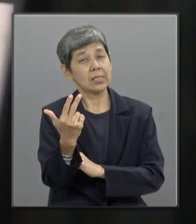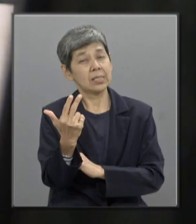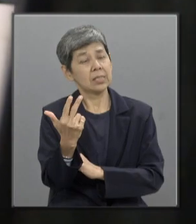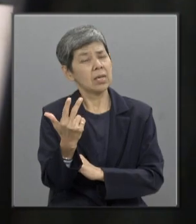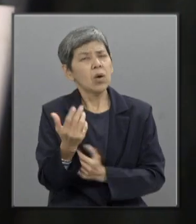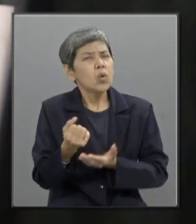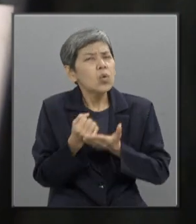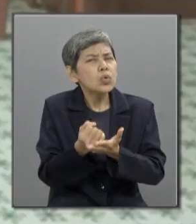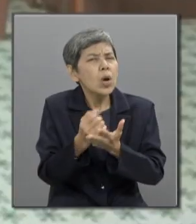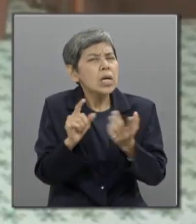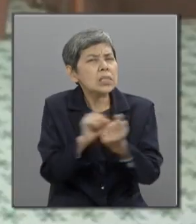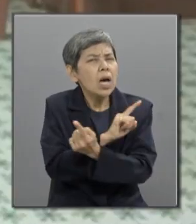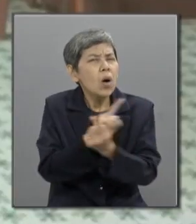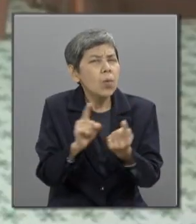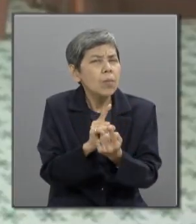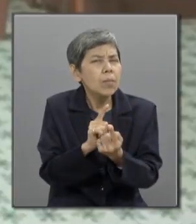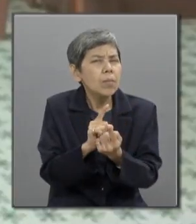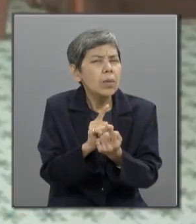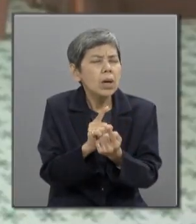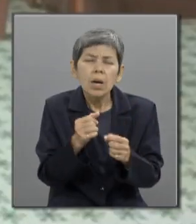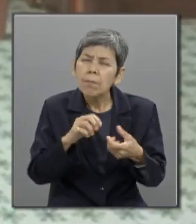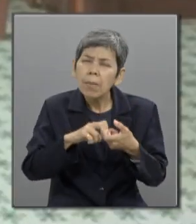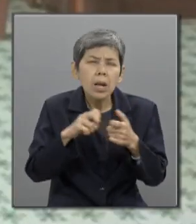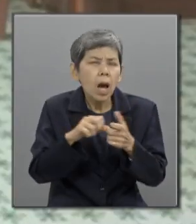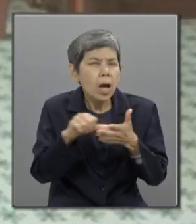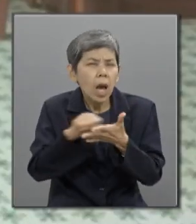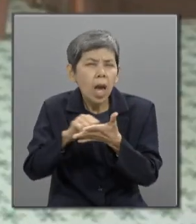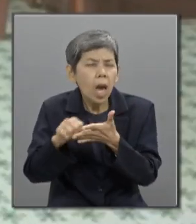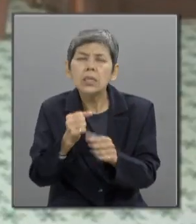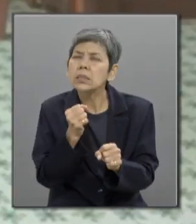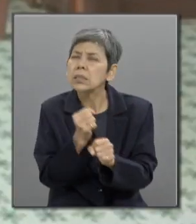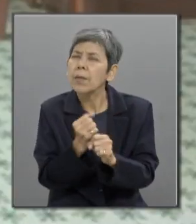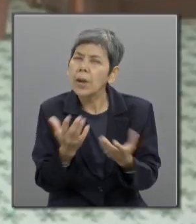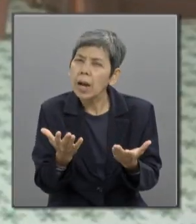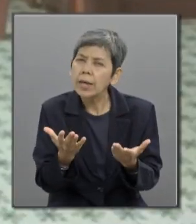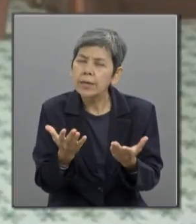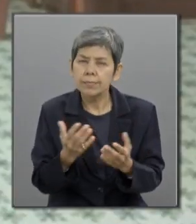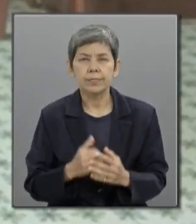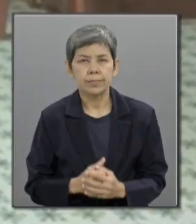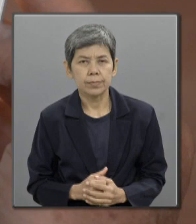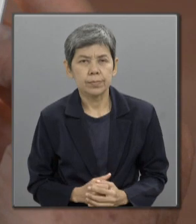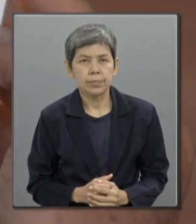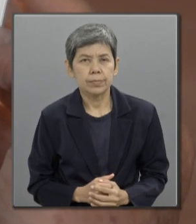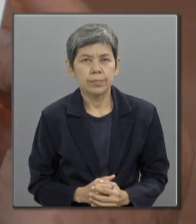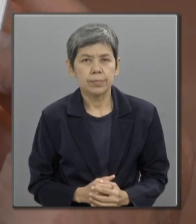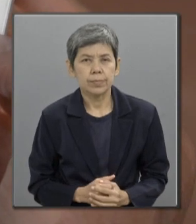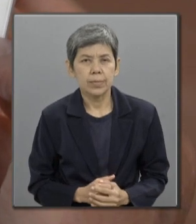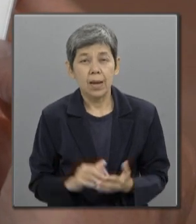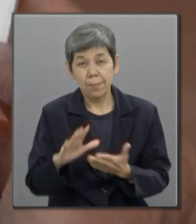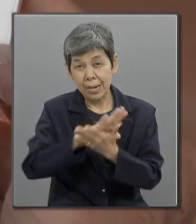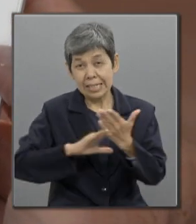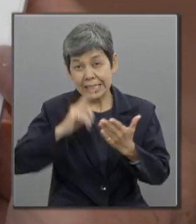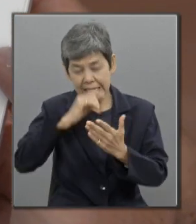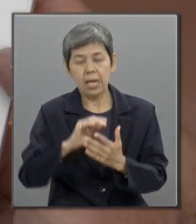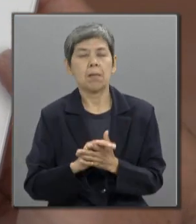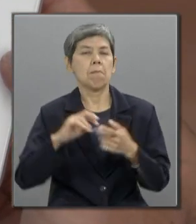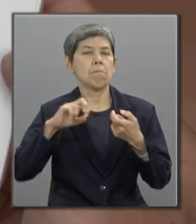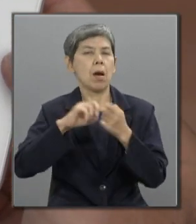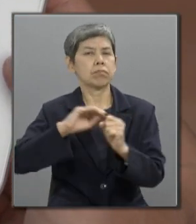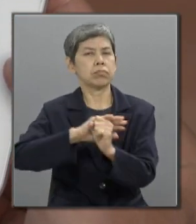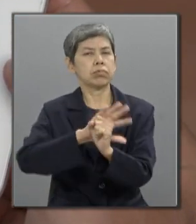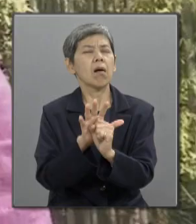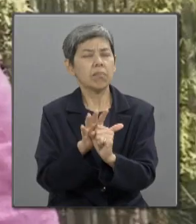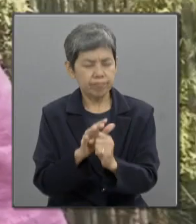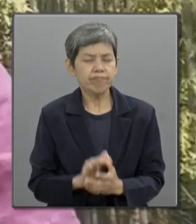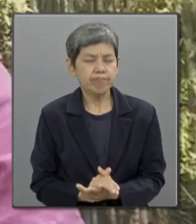จะช่วยให้สังคมดำรงอยู่และผ่านพ้นวิกฤตนี้ไปด้วยกันอย่างไรครับ ตอนนี้ประเทศไทยเราเจอสถานการณ์โควิด